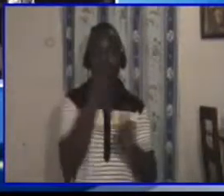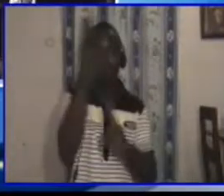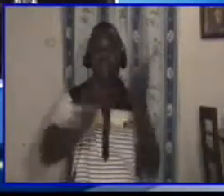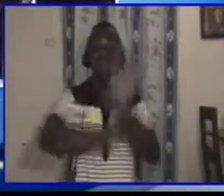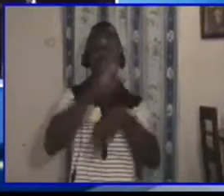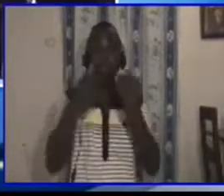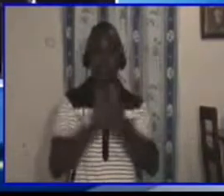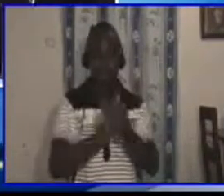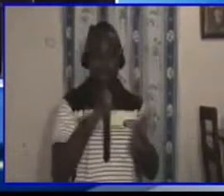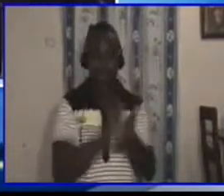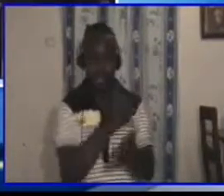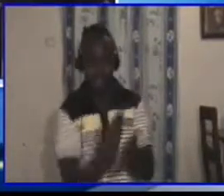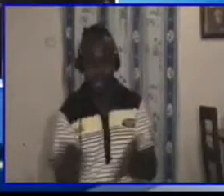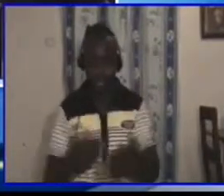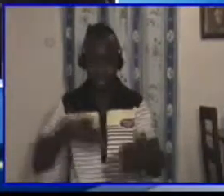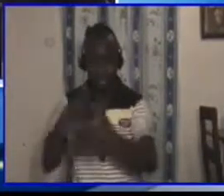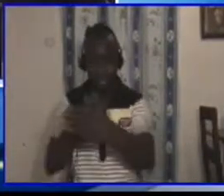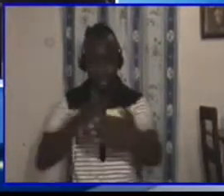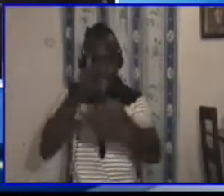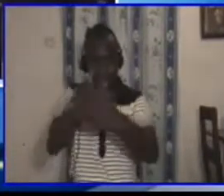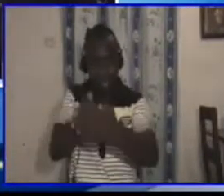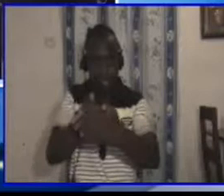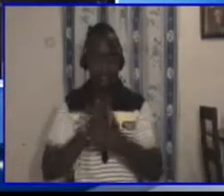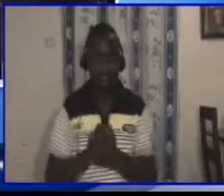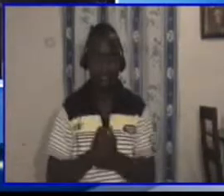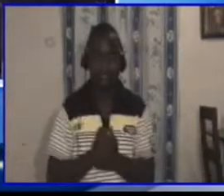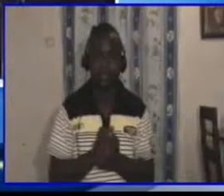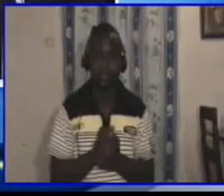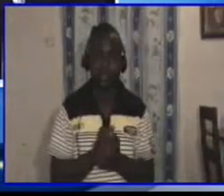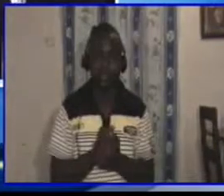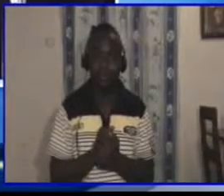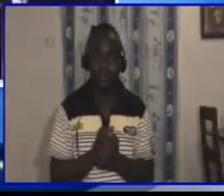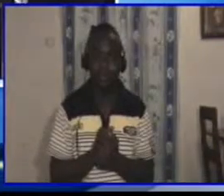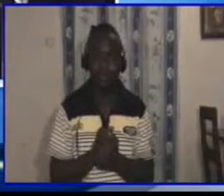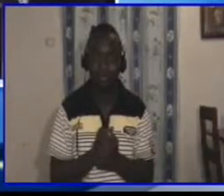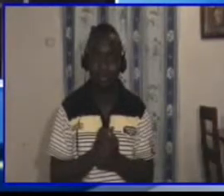che viene radunato nella terra promessa